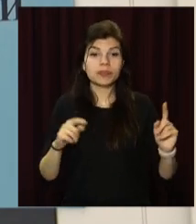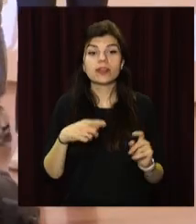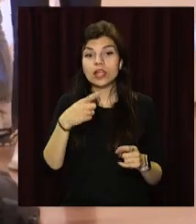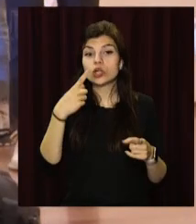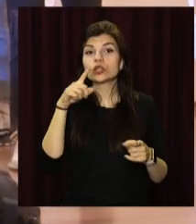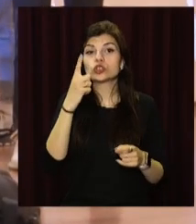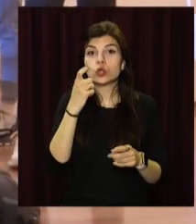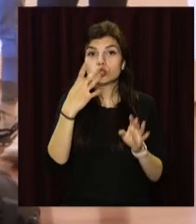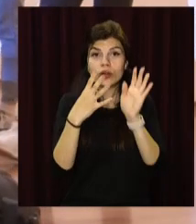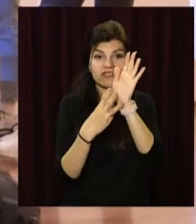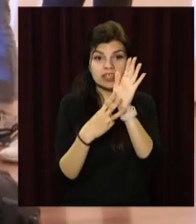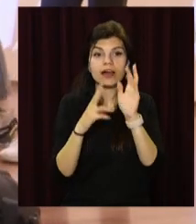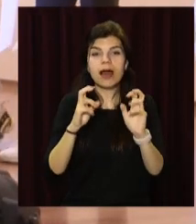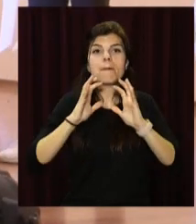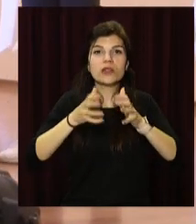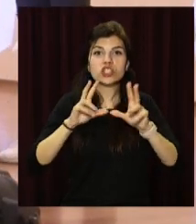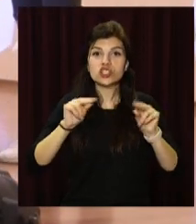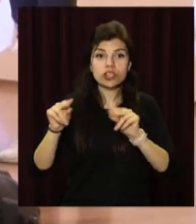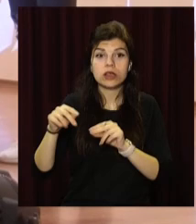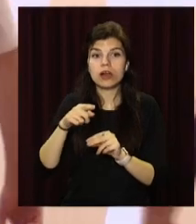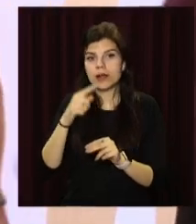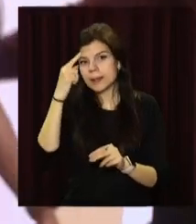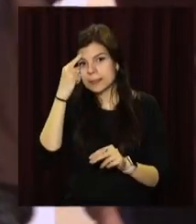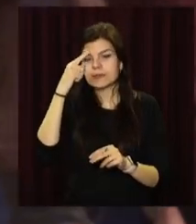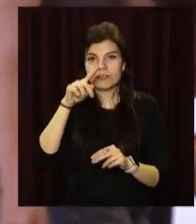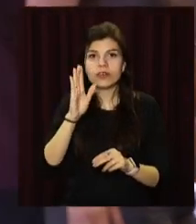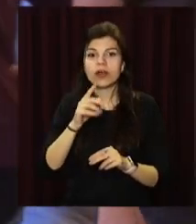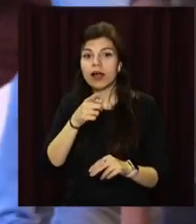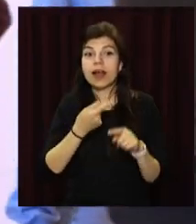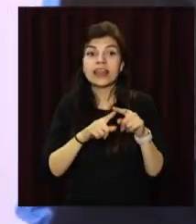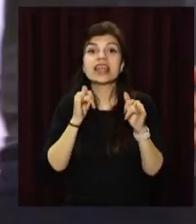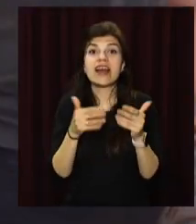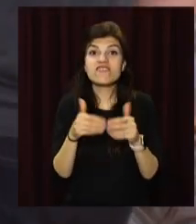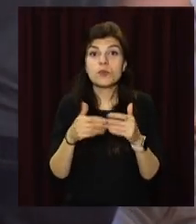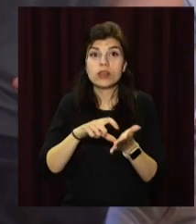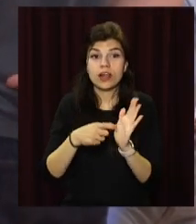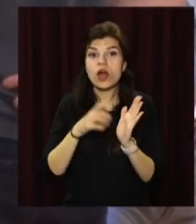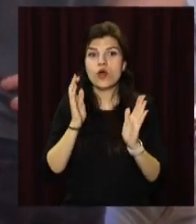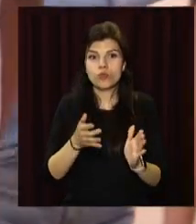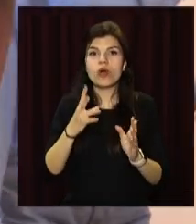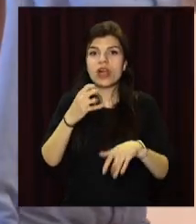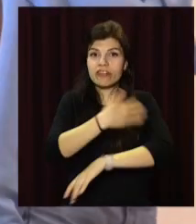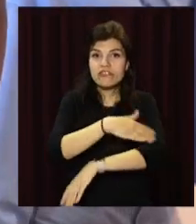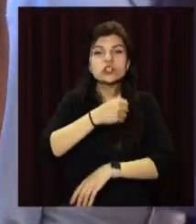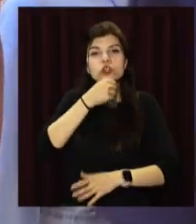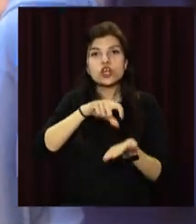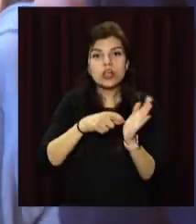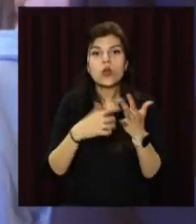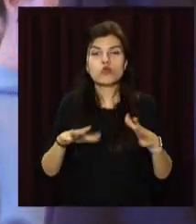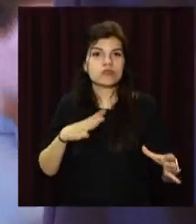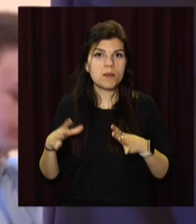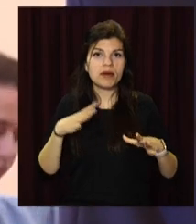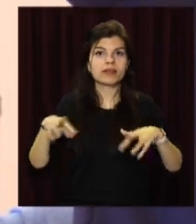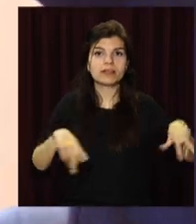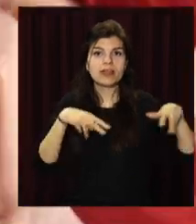номер 148 «Планета щастя» до справи підійшли творчо. Урочистості для випускних класів пройдуть на дворі, старшокласники вже